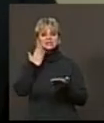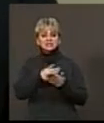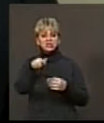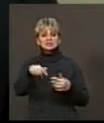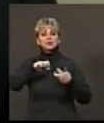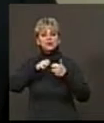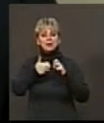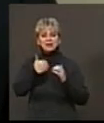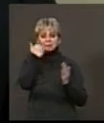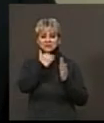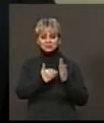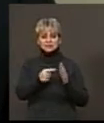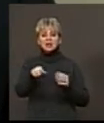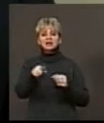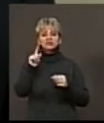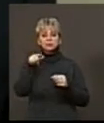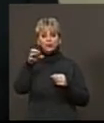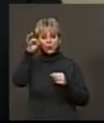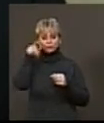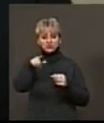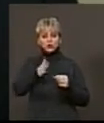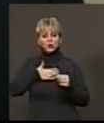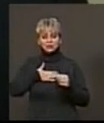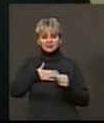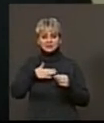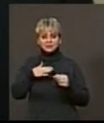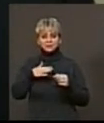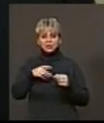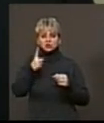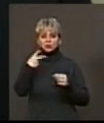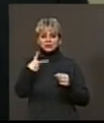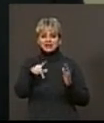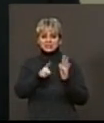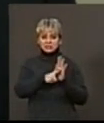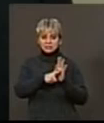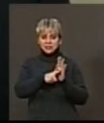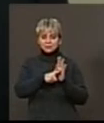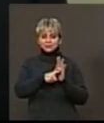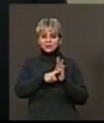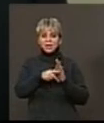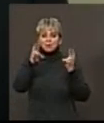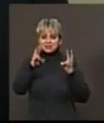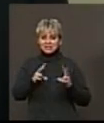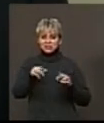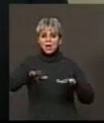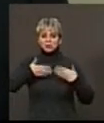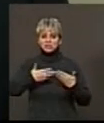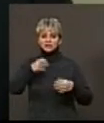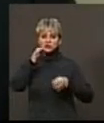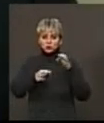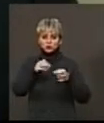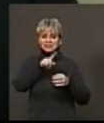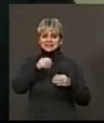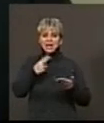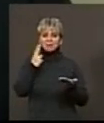есть проблема в списках. Как вы помните, у нас 127 пострадавших обратились в суд